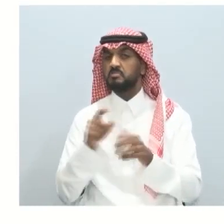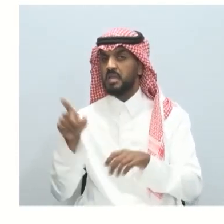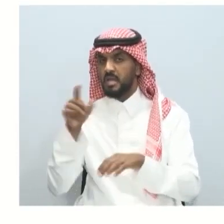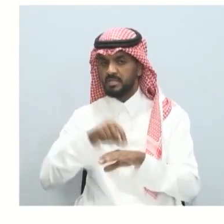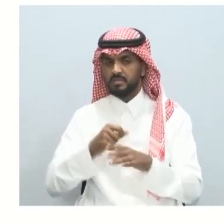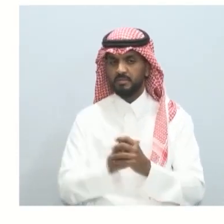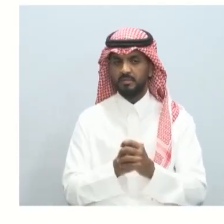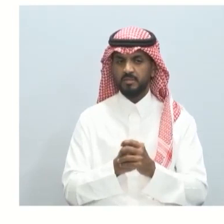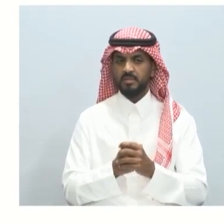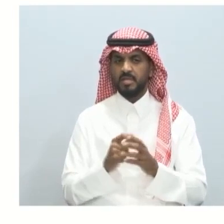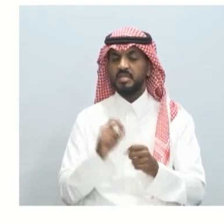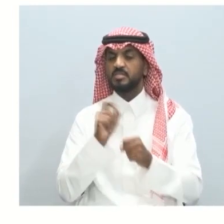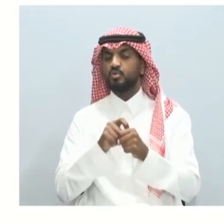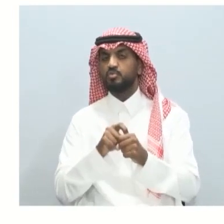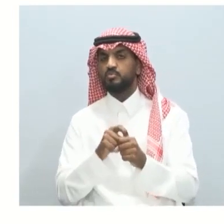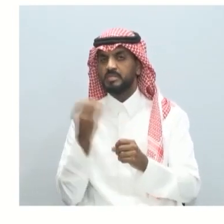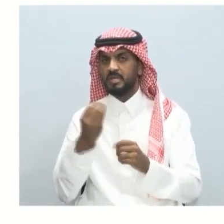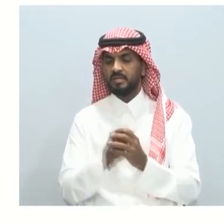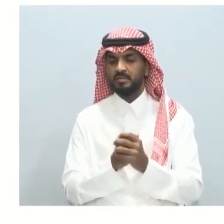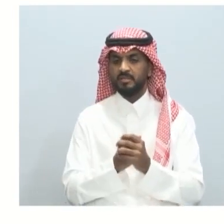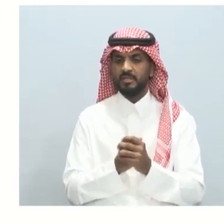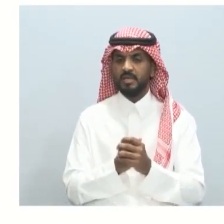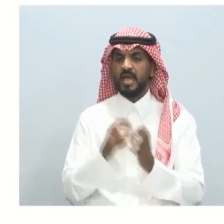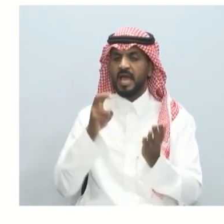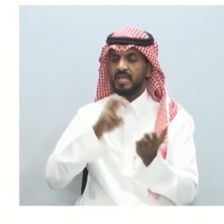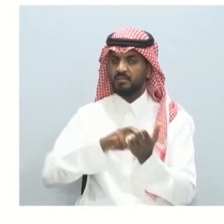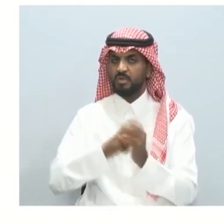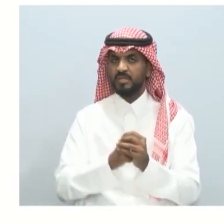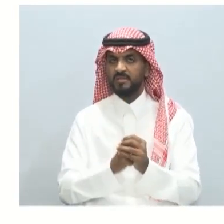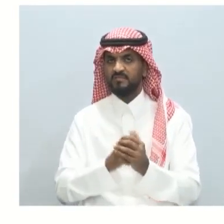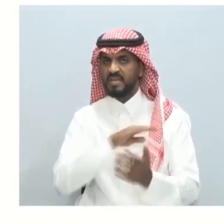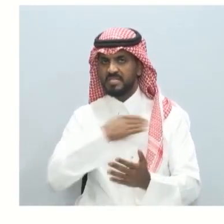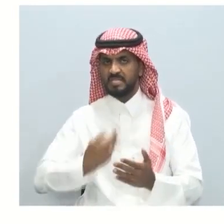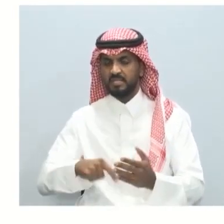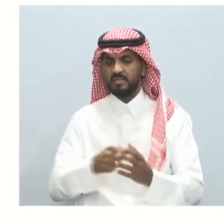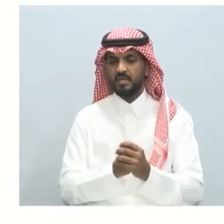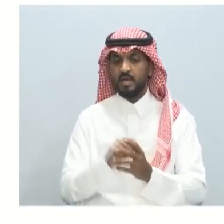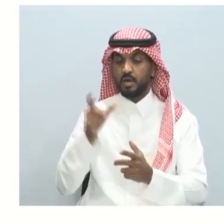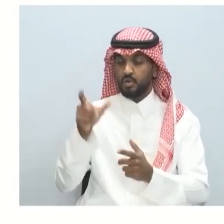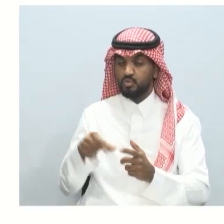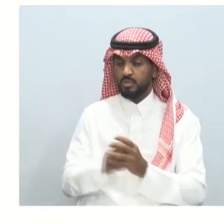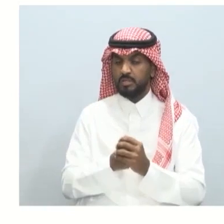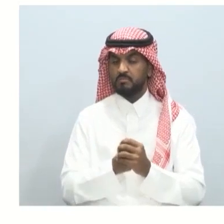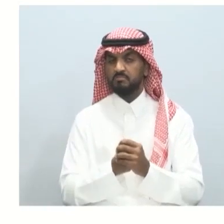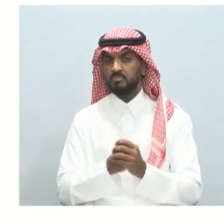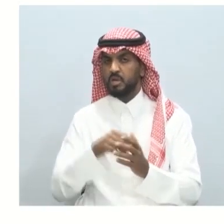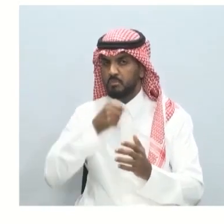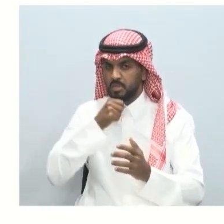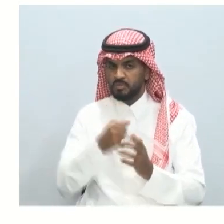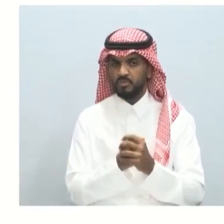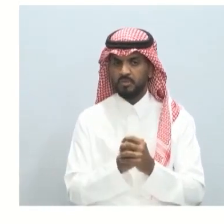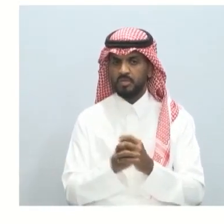الناس الى ان نصحه احدهم بزياره قريه معينه في الصين بها رجل حكيم طاعن في السن